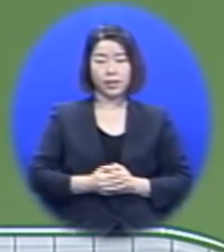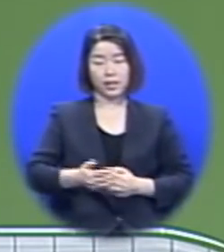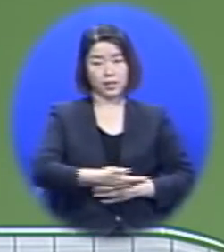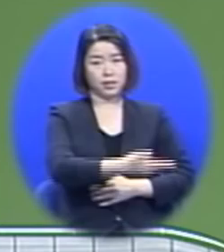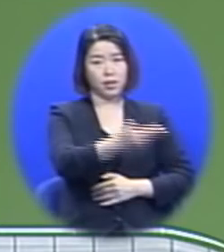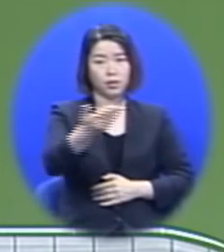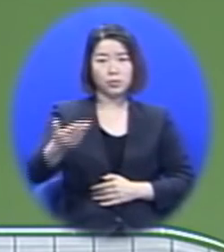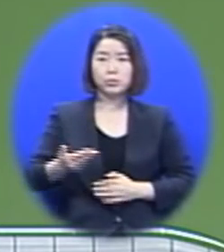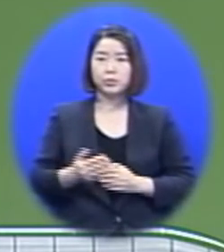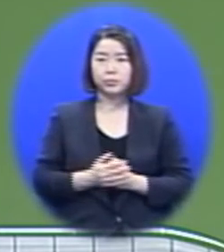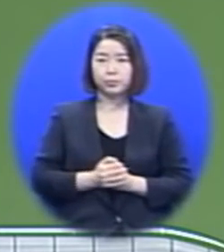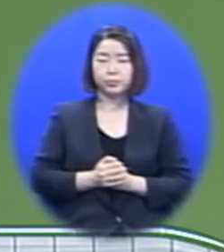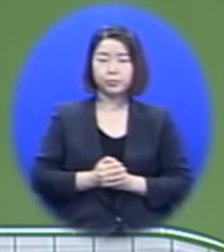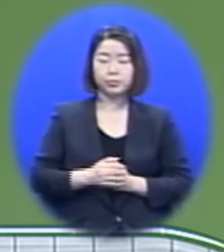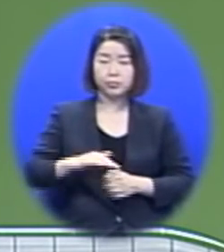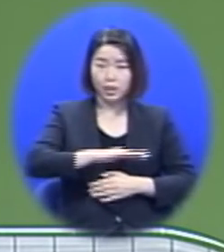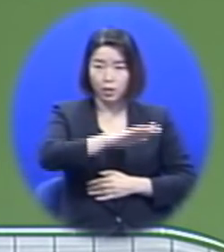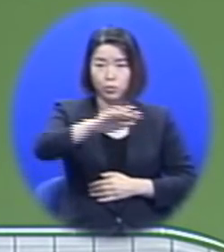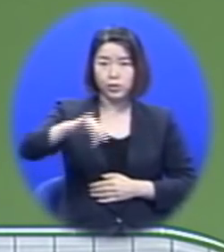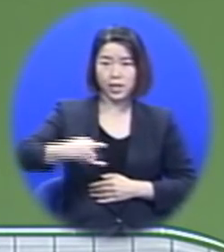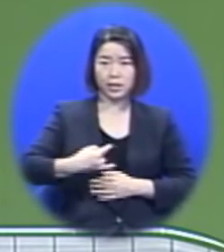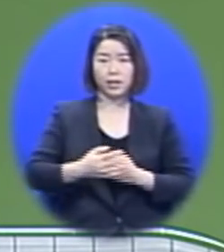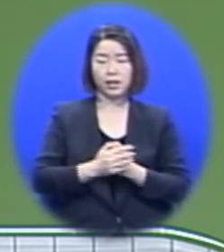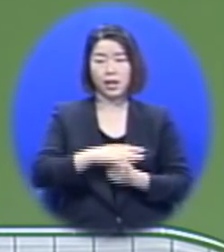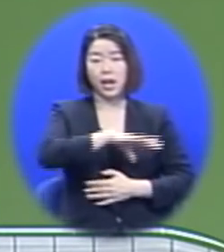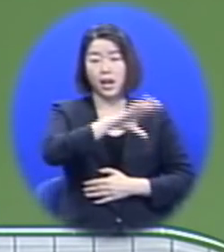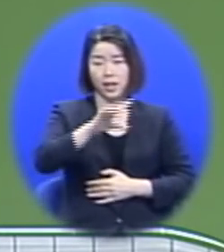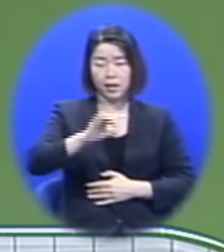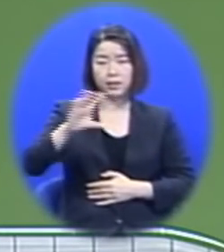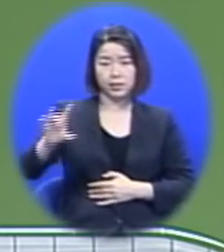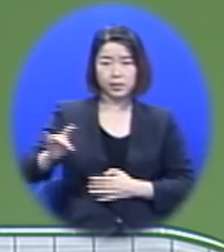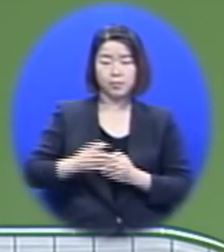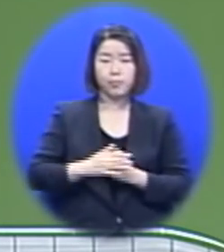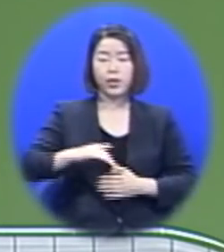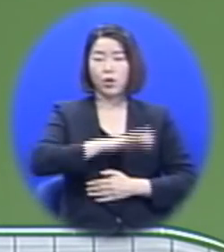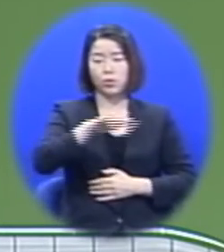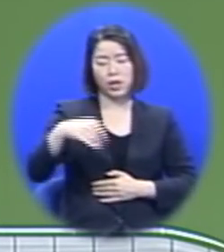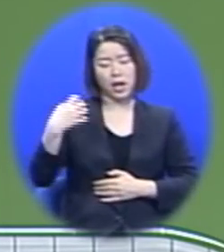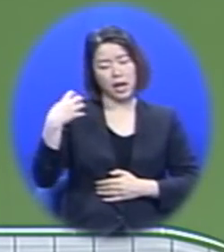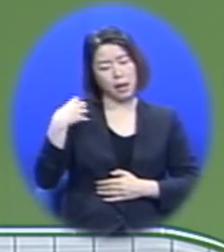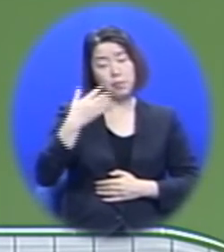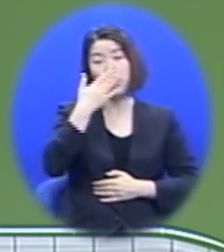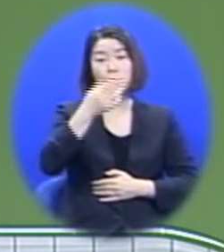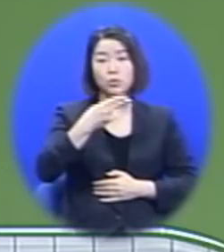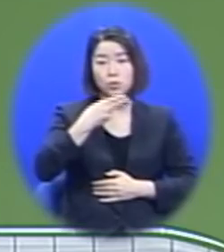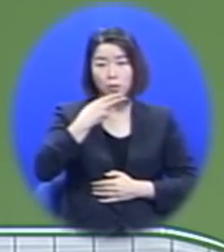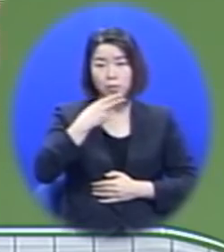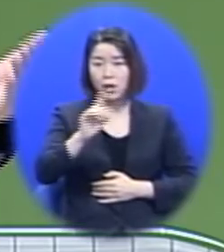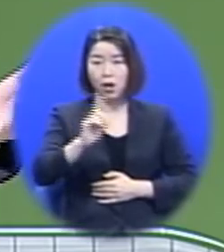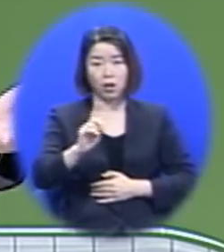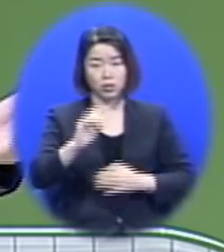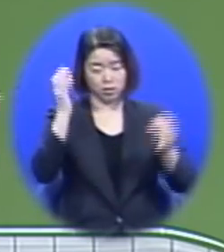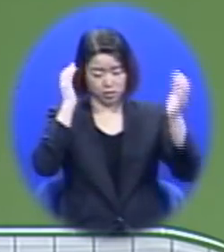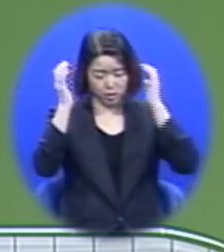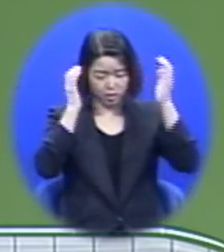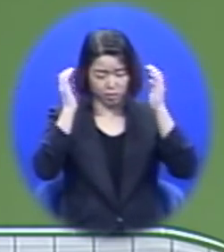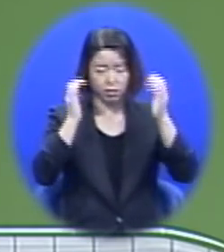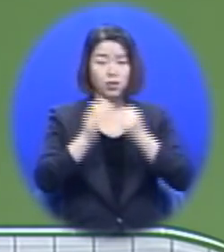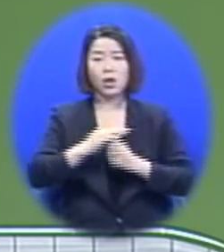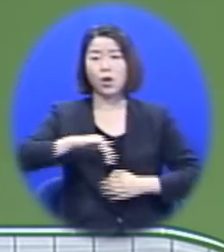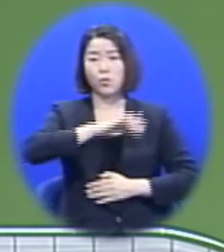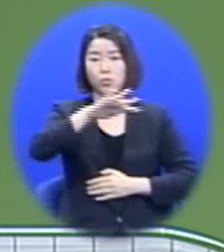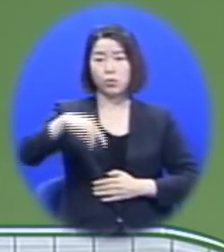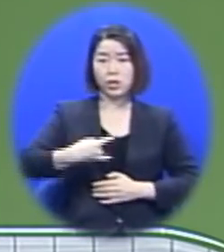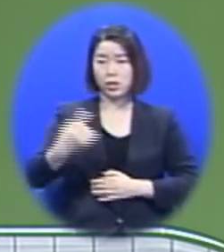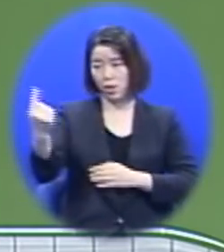여러분, 우리에게 때때로 우리가 감당할 수 없는 어떤 시련이 우리에게